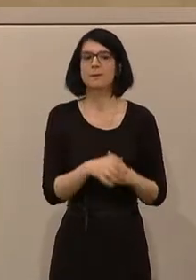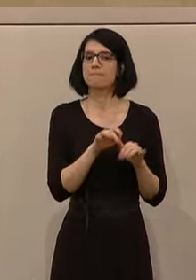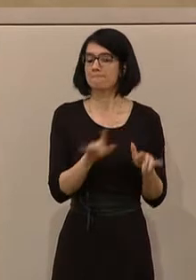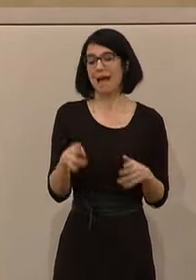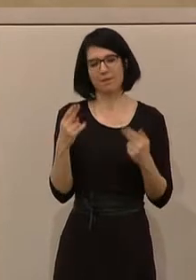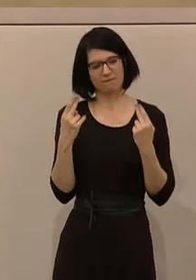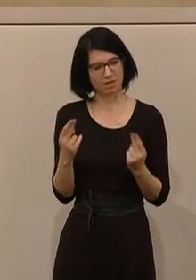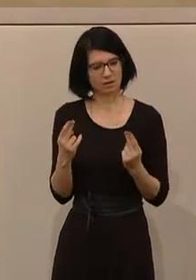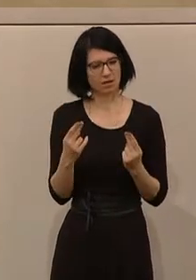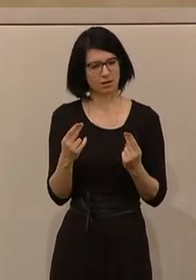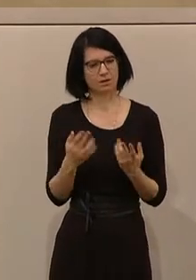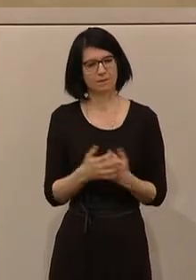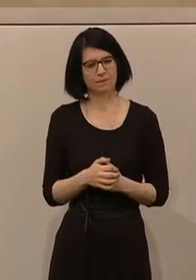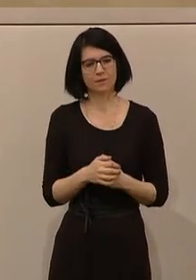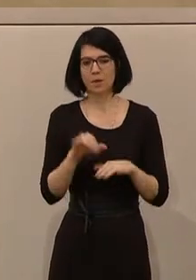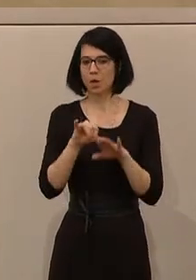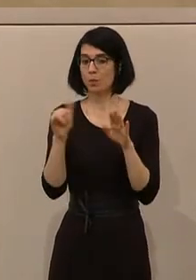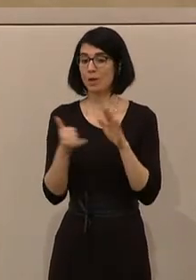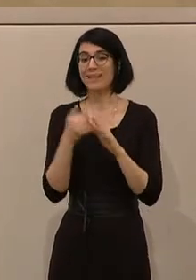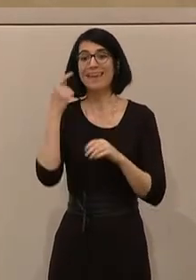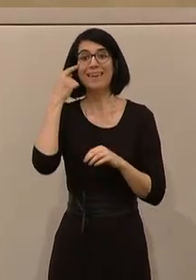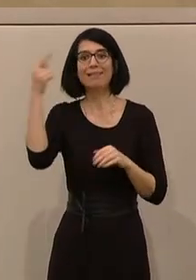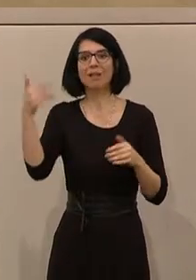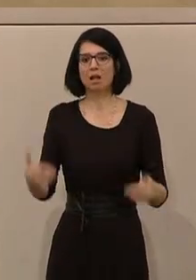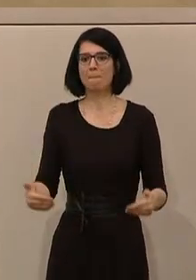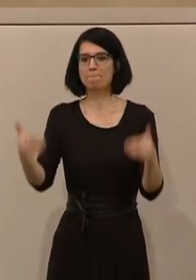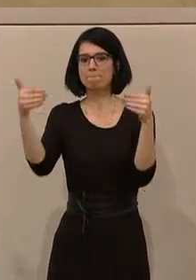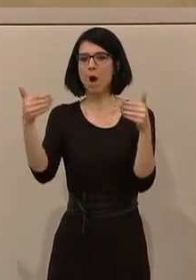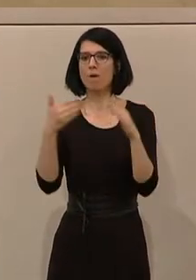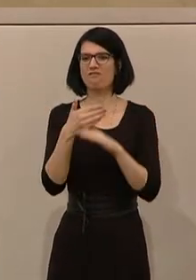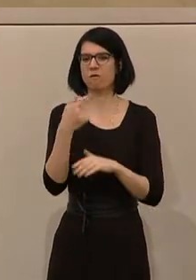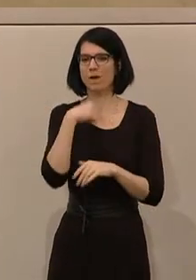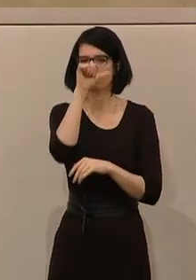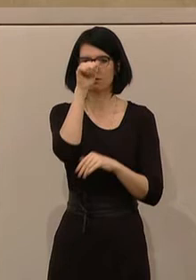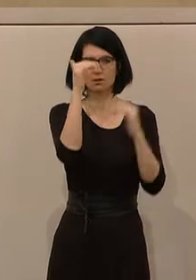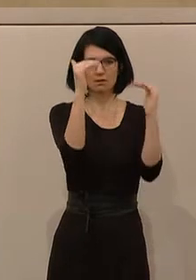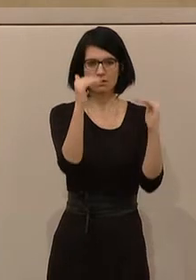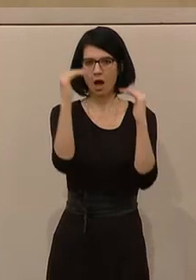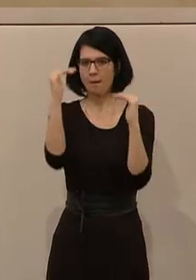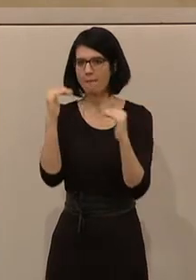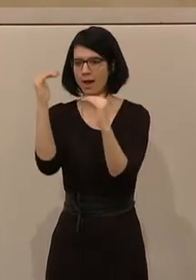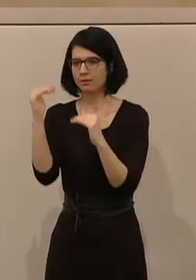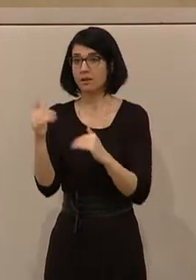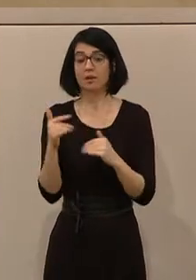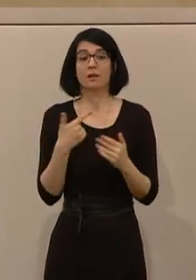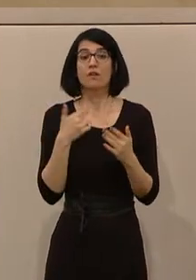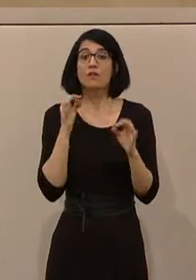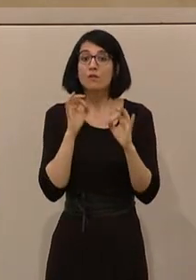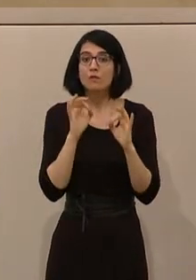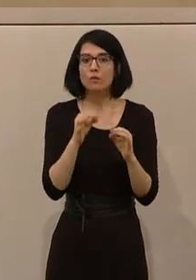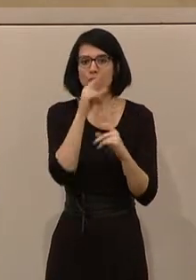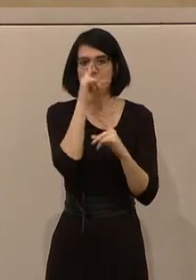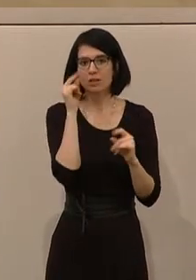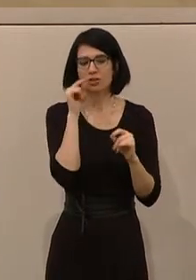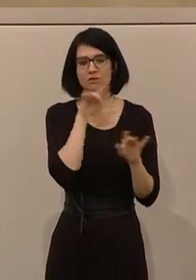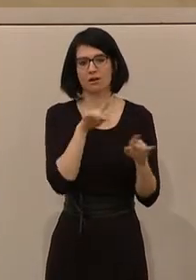Anliegen, nämlich dieses Projekt der Gedenkmauer für die Namen der Ermordeten in der Zeit des Nationalsozialismus. Ich halte das für einen